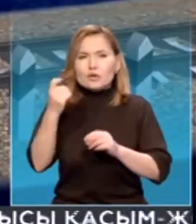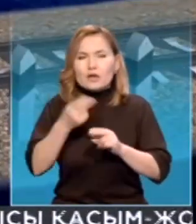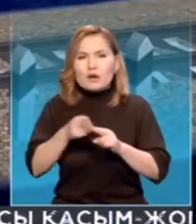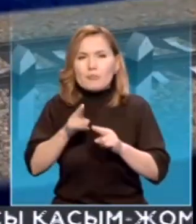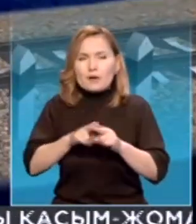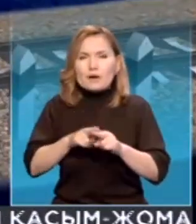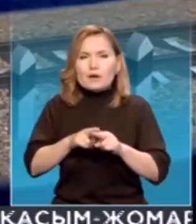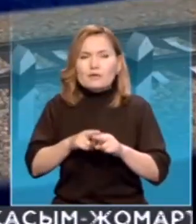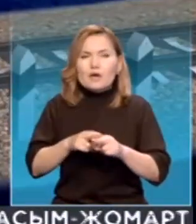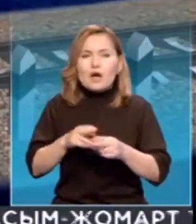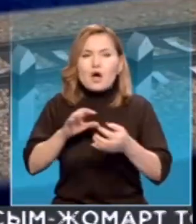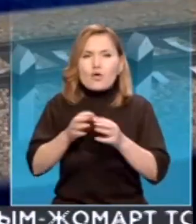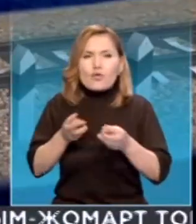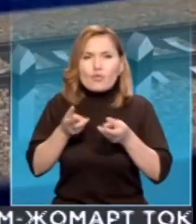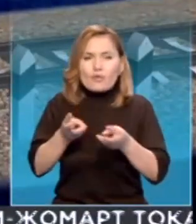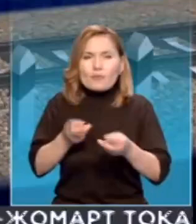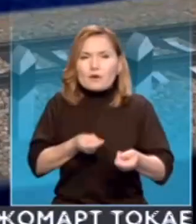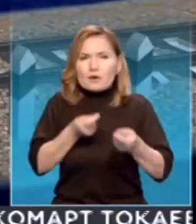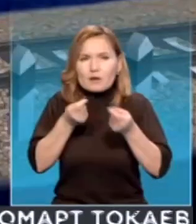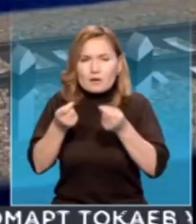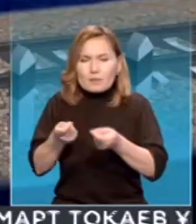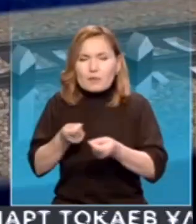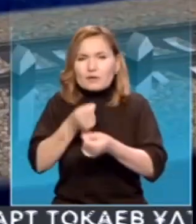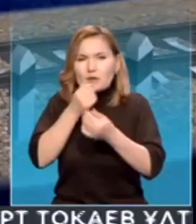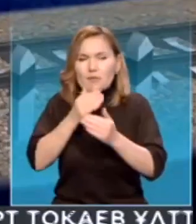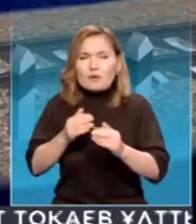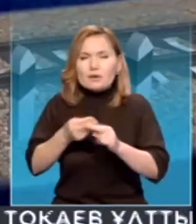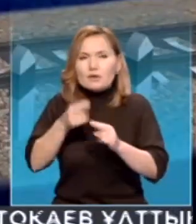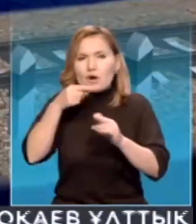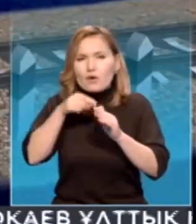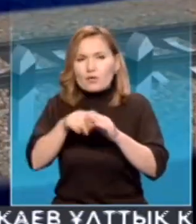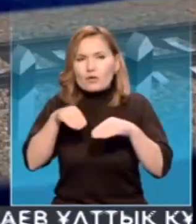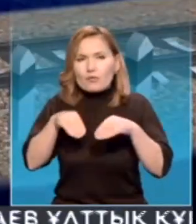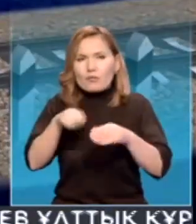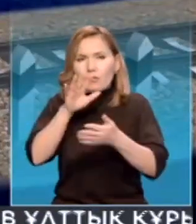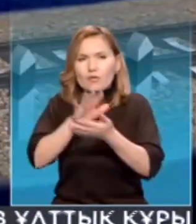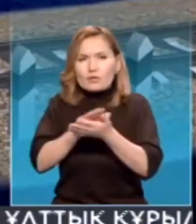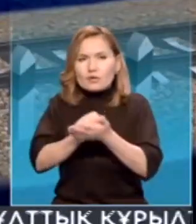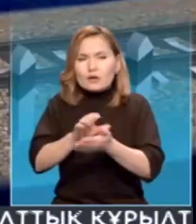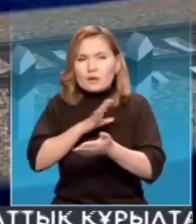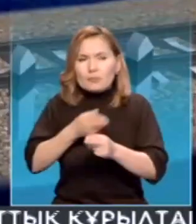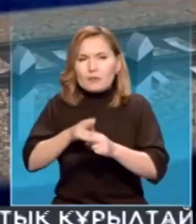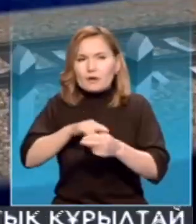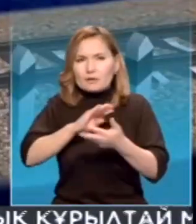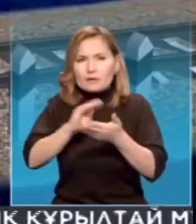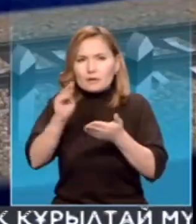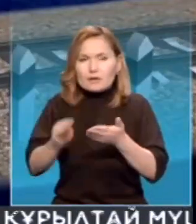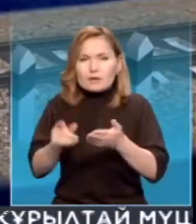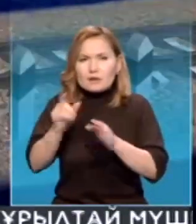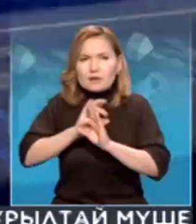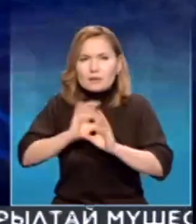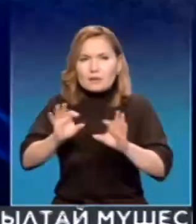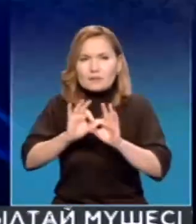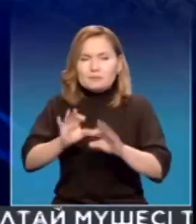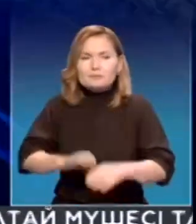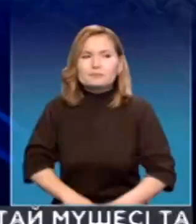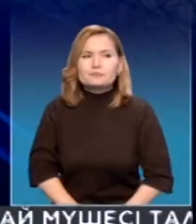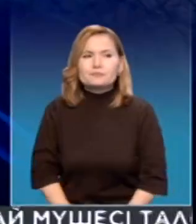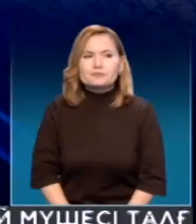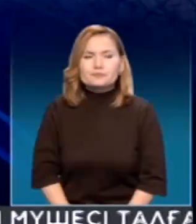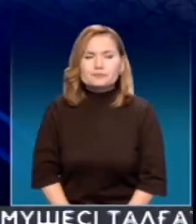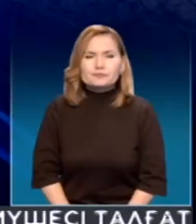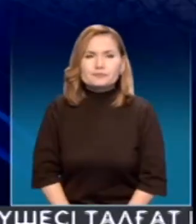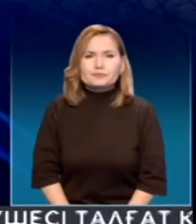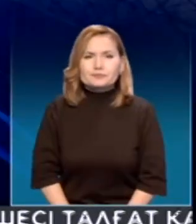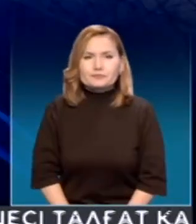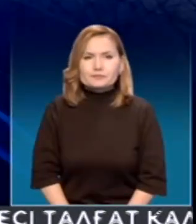ортасында көмір жеткізе алмай өнімдерін үстіп алды. Шаруалар көксеген темір жол тармағы салына ма? Айнұр Ақбаеваның материалы.